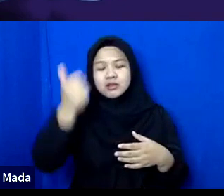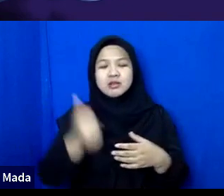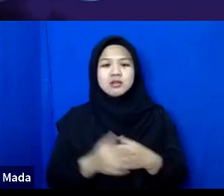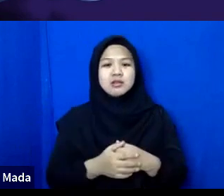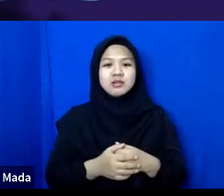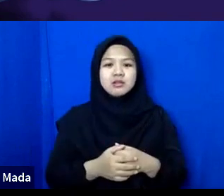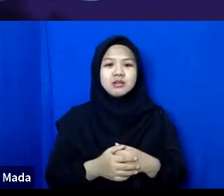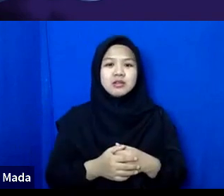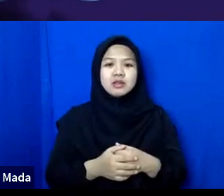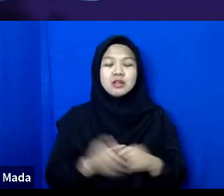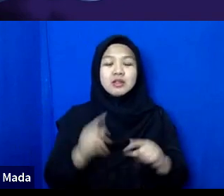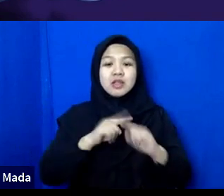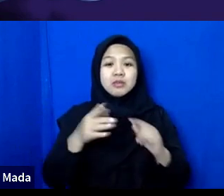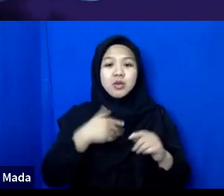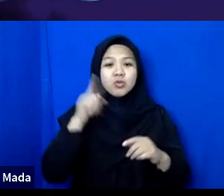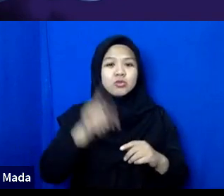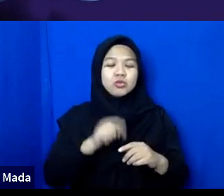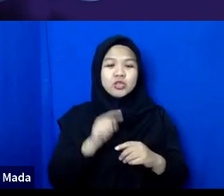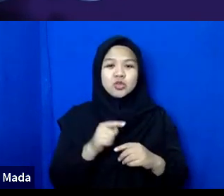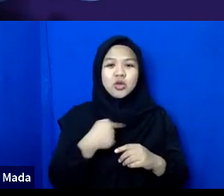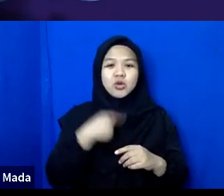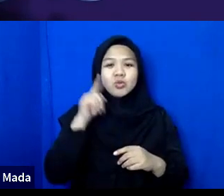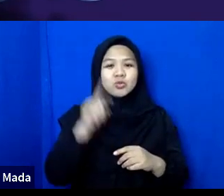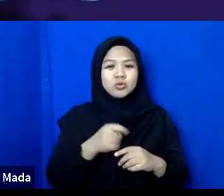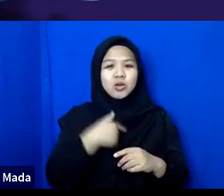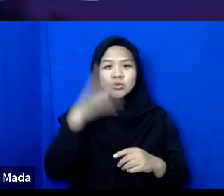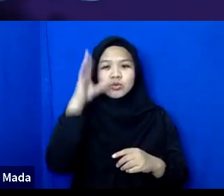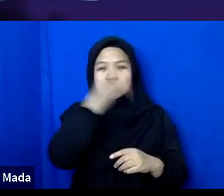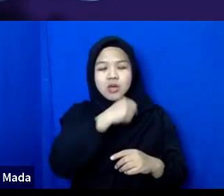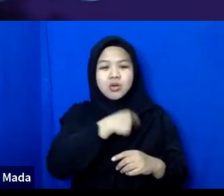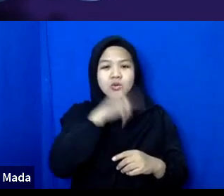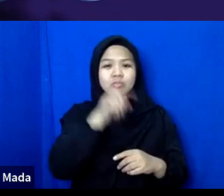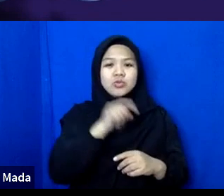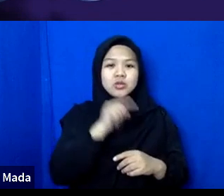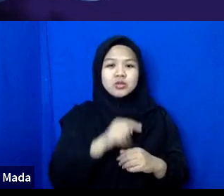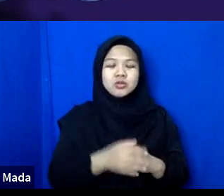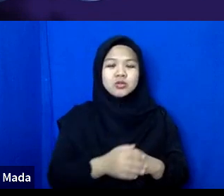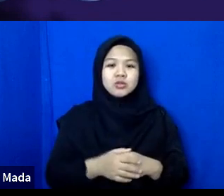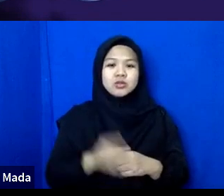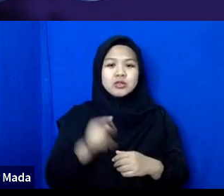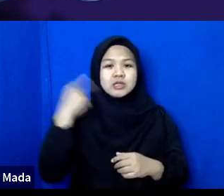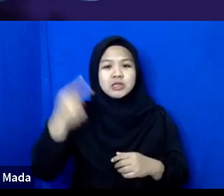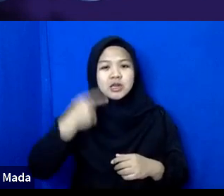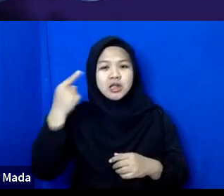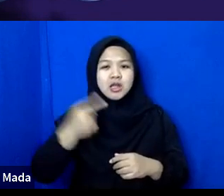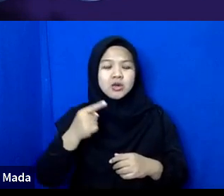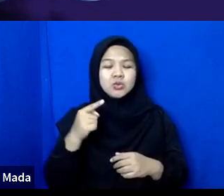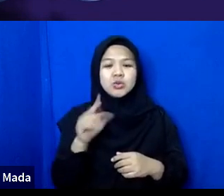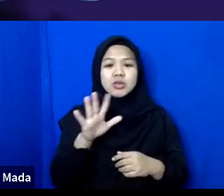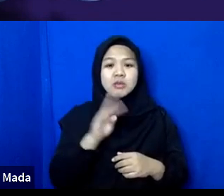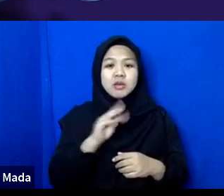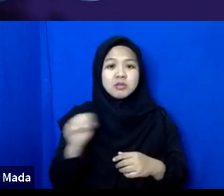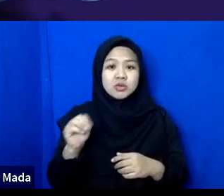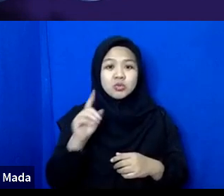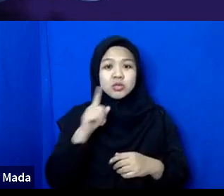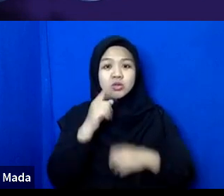kayak begitu tapi aku butuh itu aku butuh Aku tahu aku butuh itu makanya dia selalu lari lima bulan lima minggu